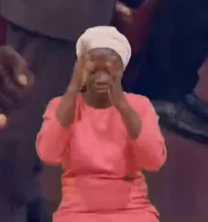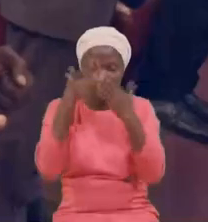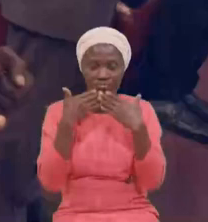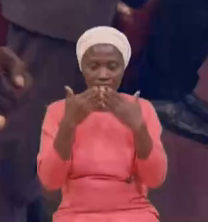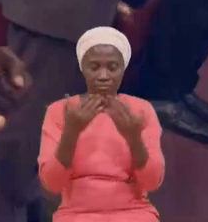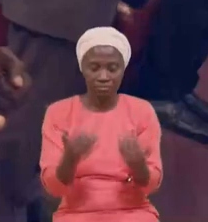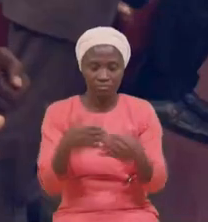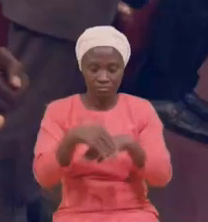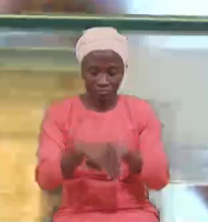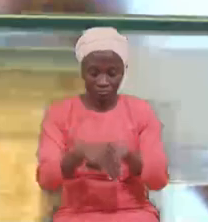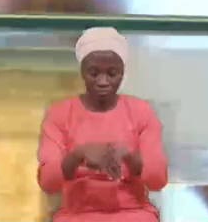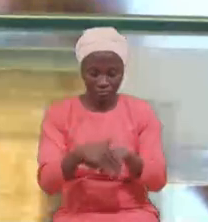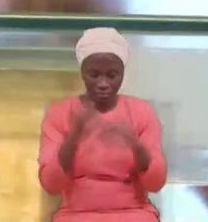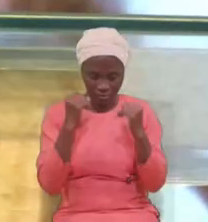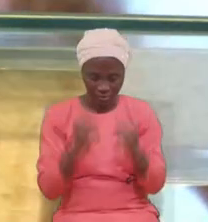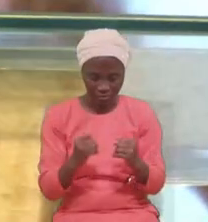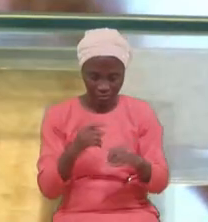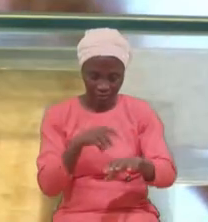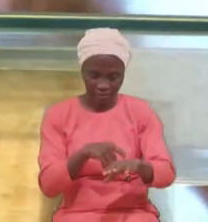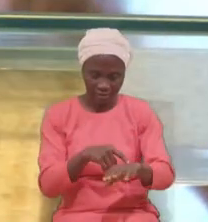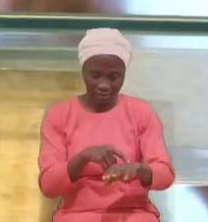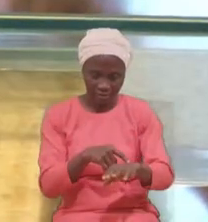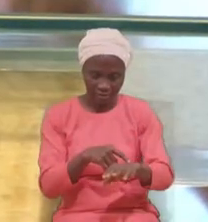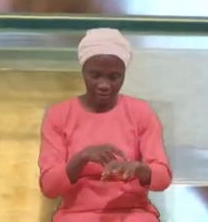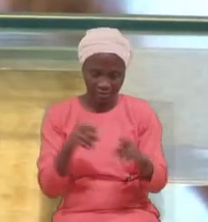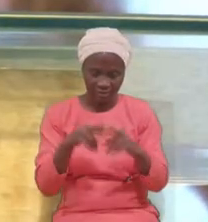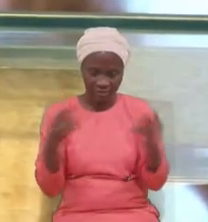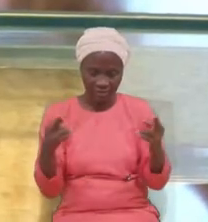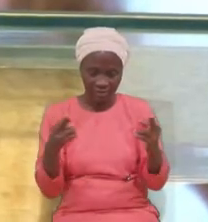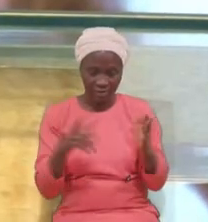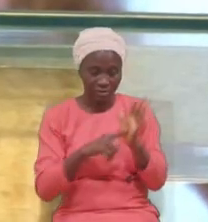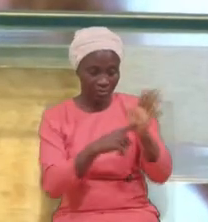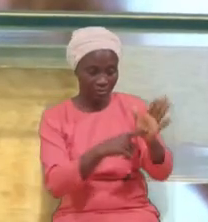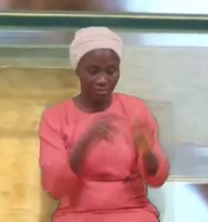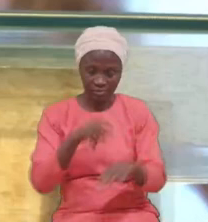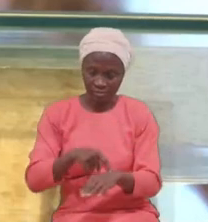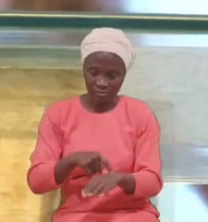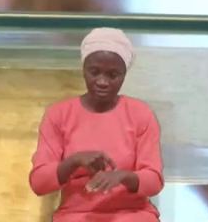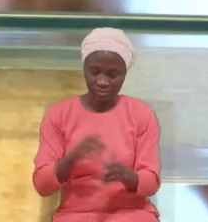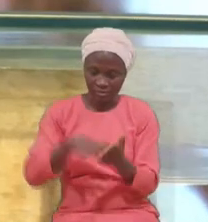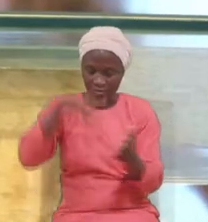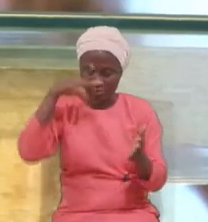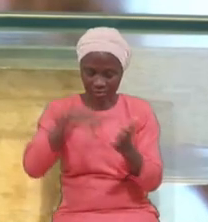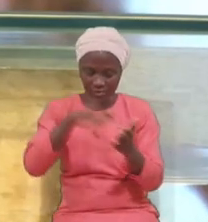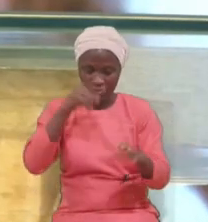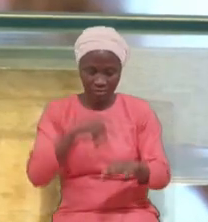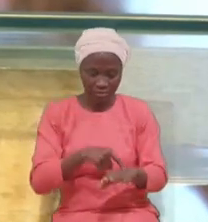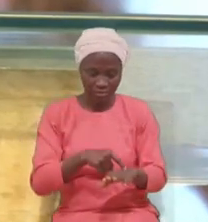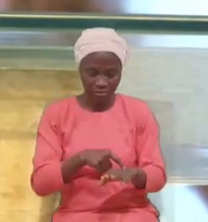Père, nous te remercions ce soir, c'est l'heure de puissance, l'heure de révélation, l'heure